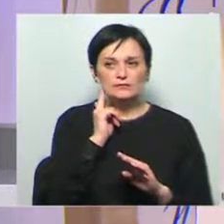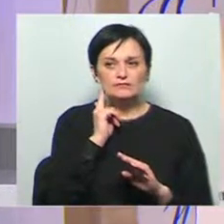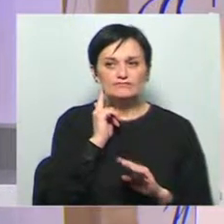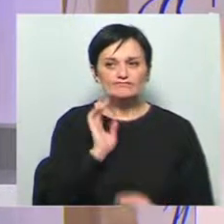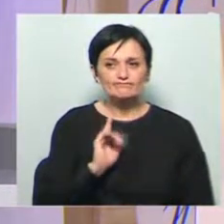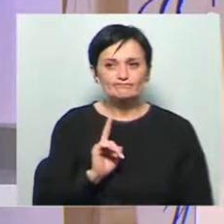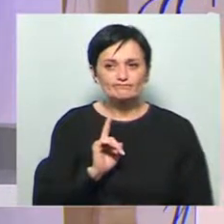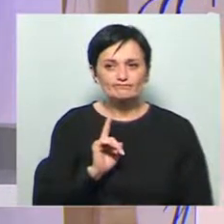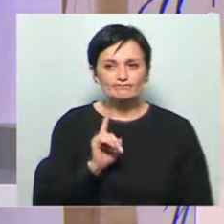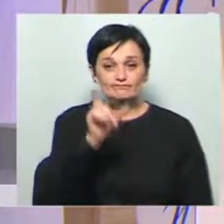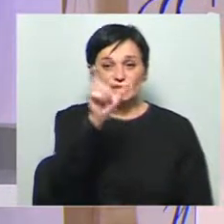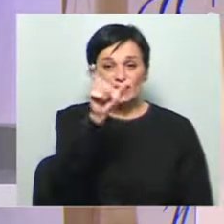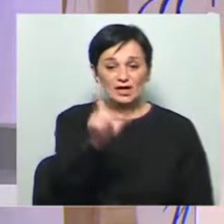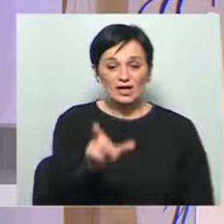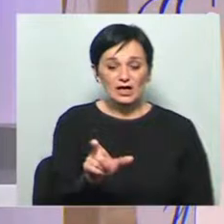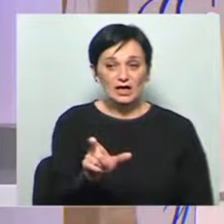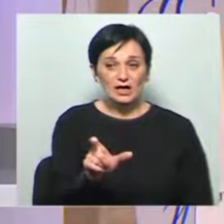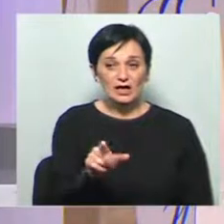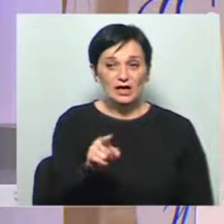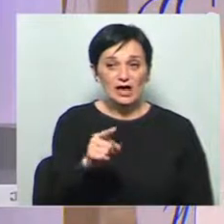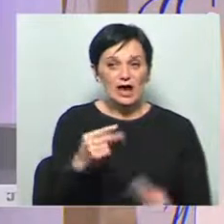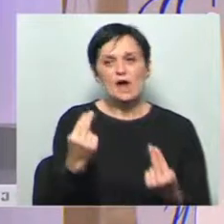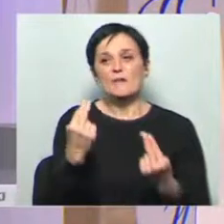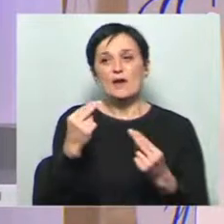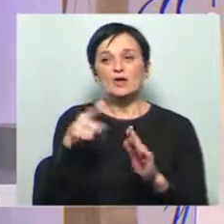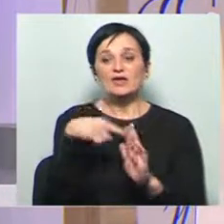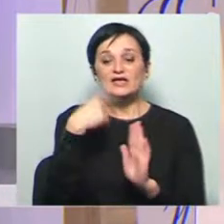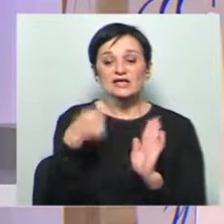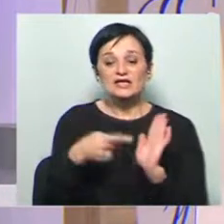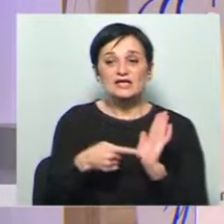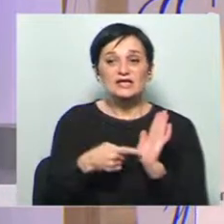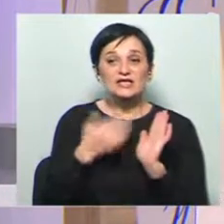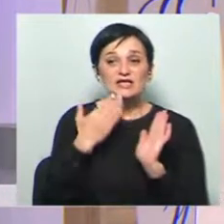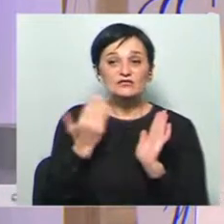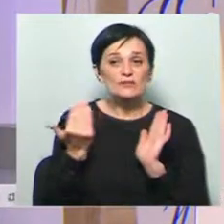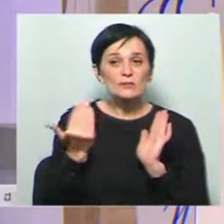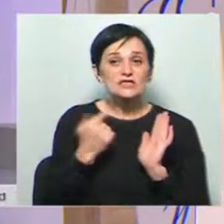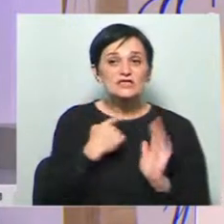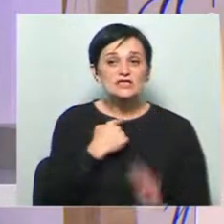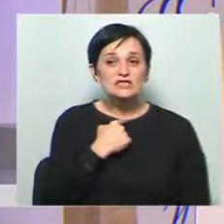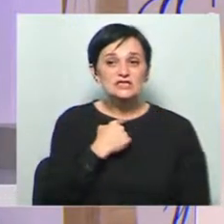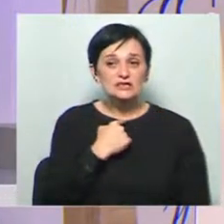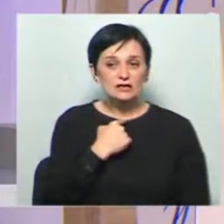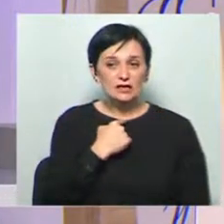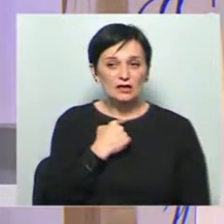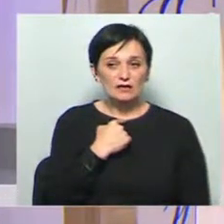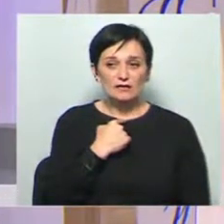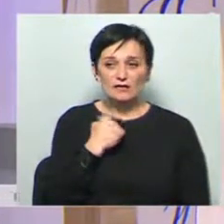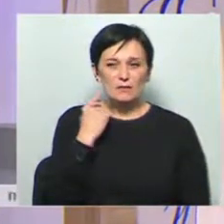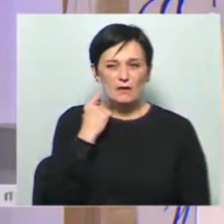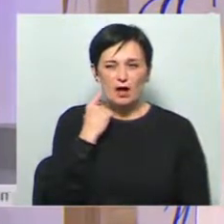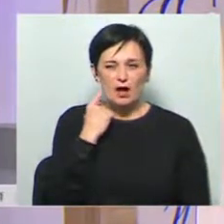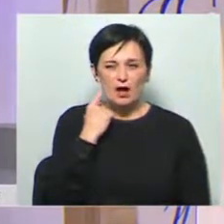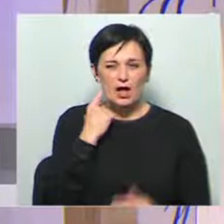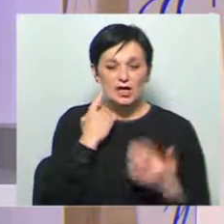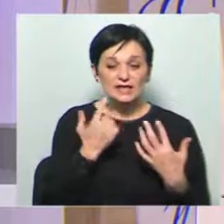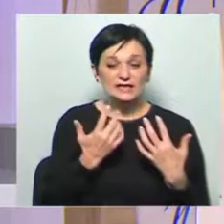იცით რა, მაყურებელი გისვამთ კითხვას, მისი ხმა ახლა ეთერში